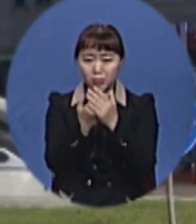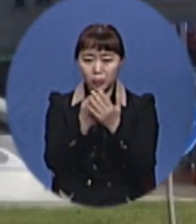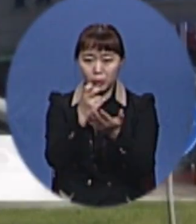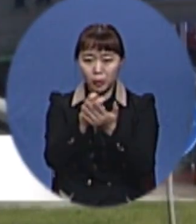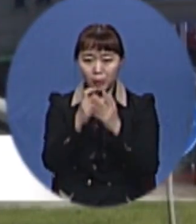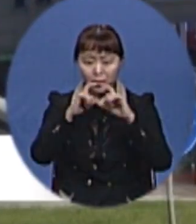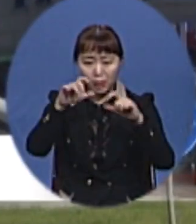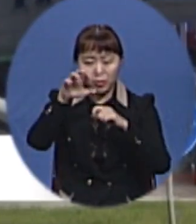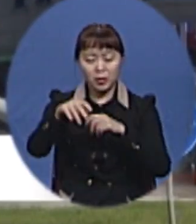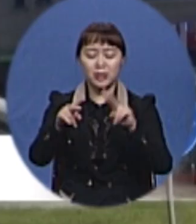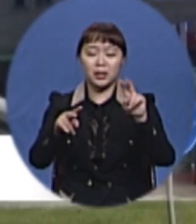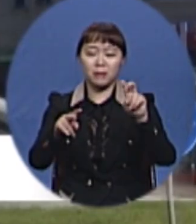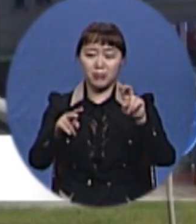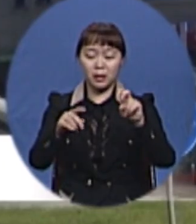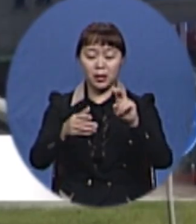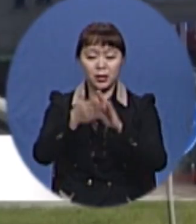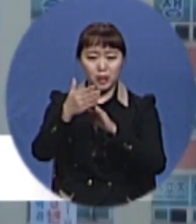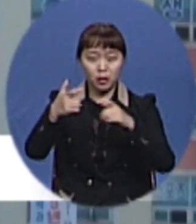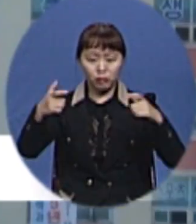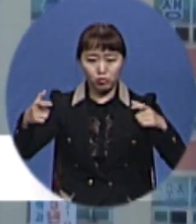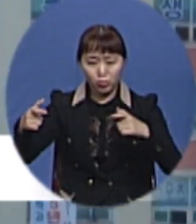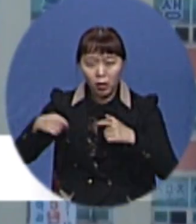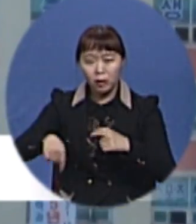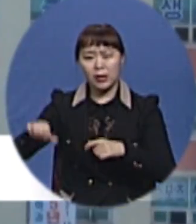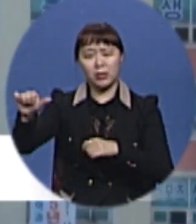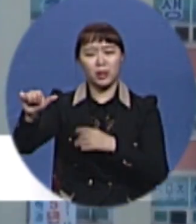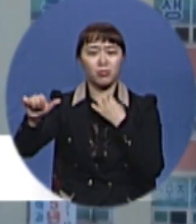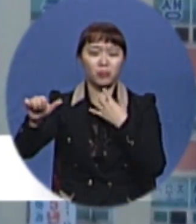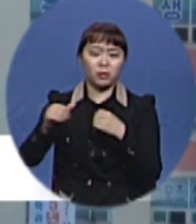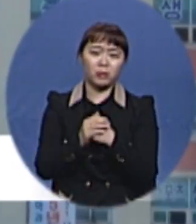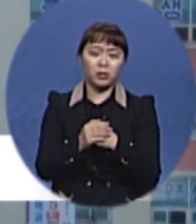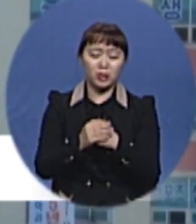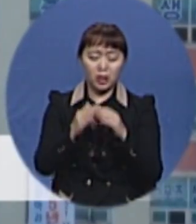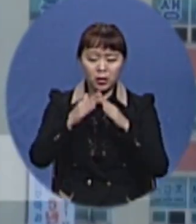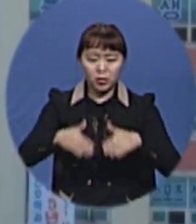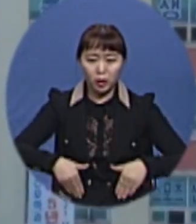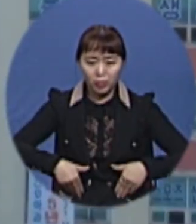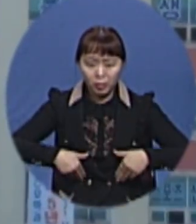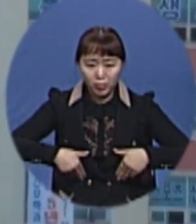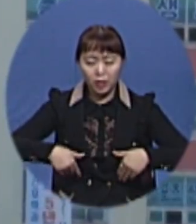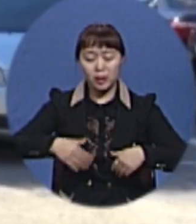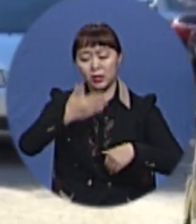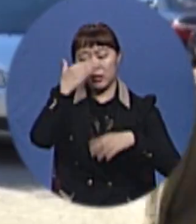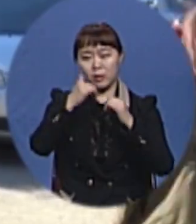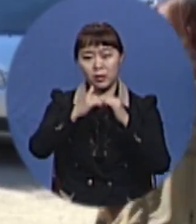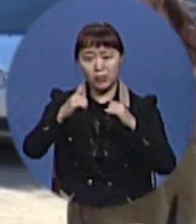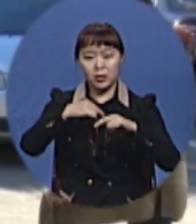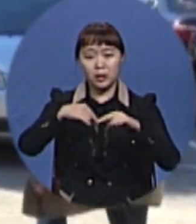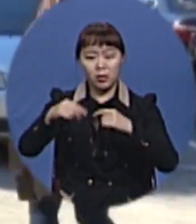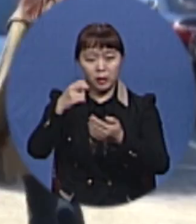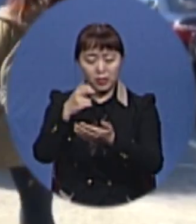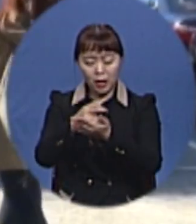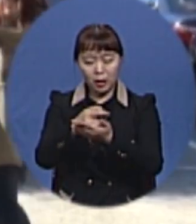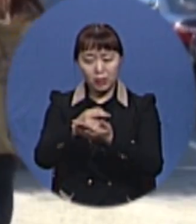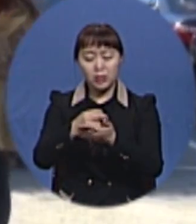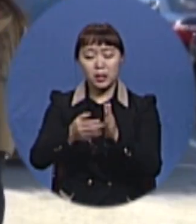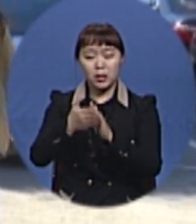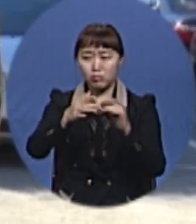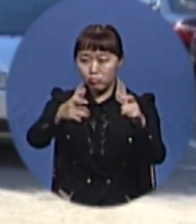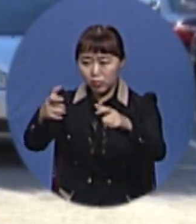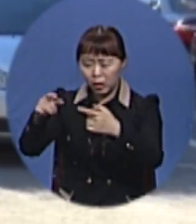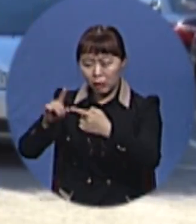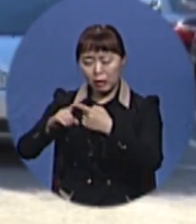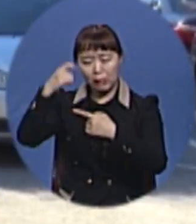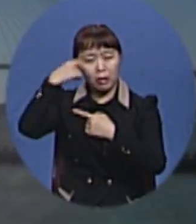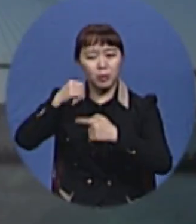곳은 22개 시군 중 5곳에 그치는 등 전남도의 청년 정책 의지와 시군의 대응은 온도